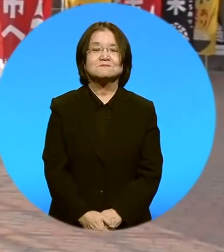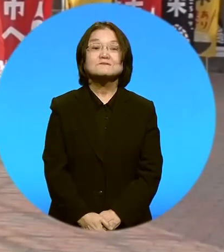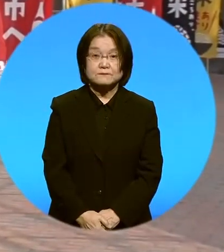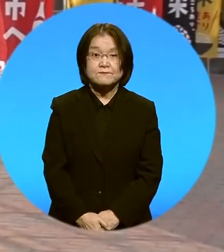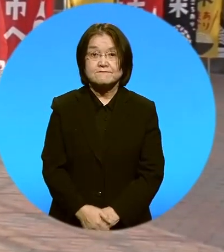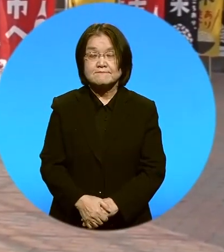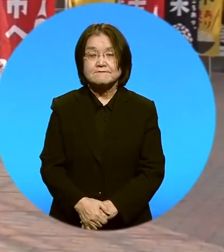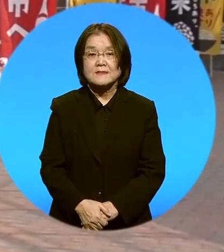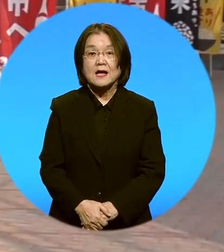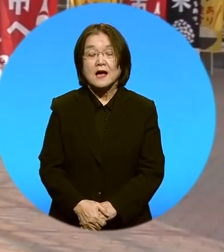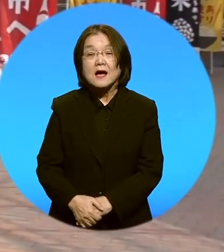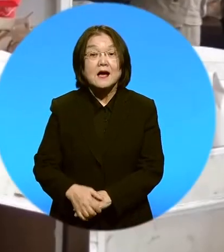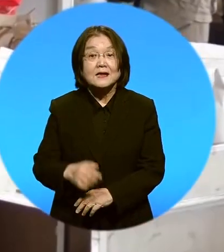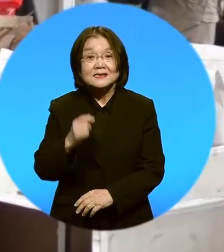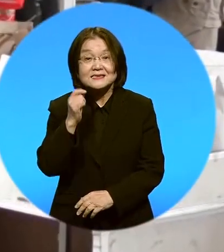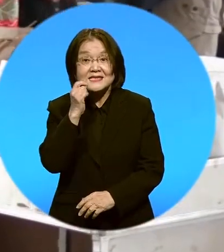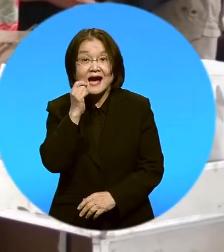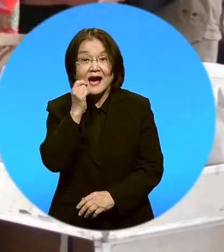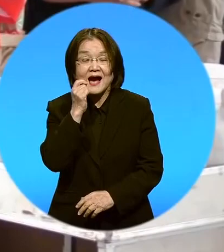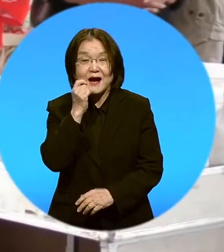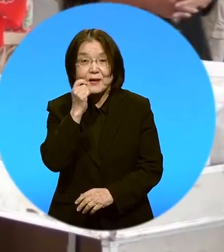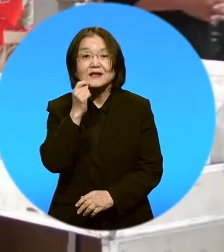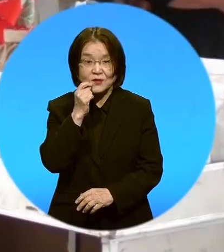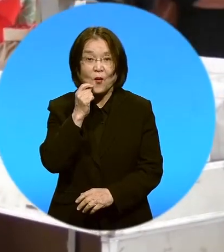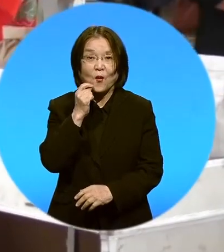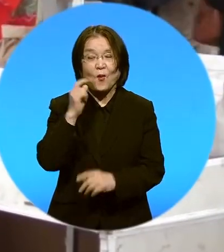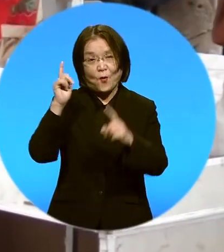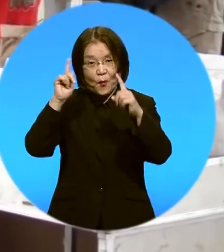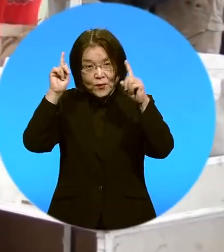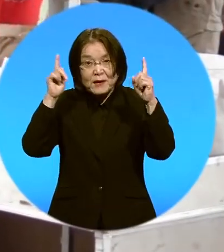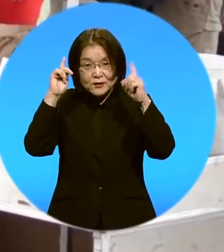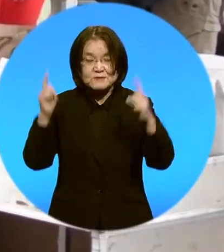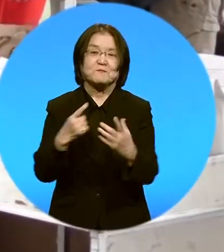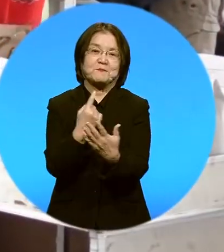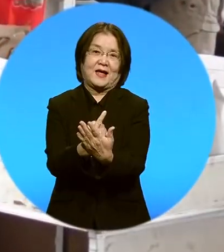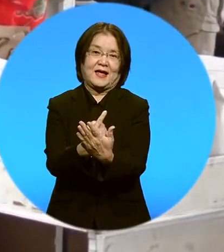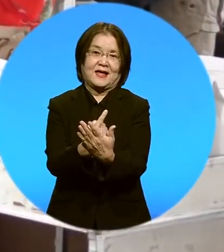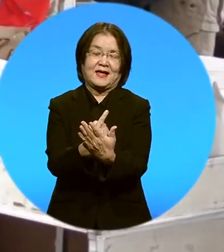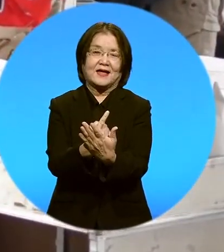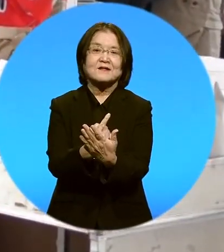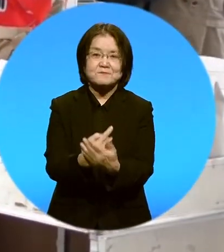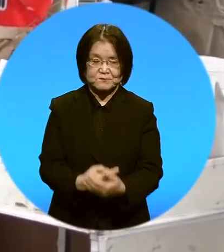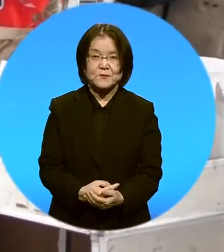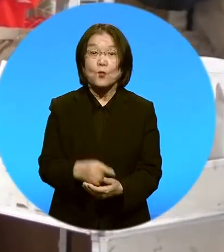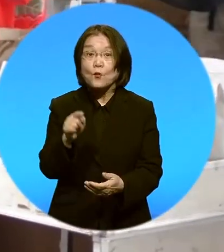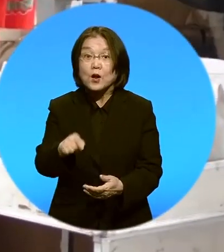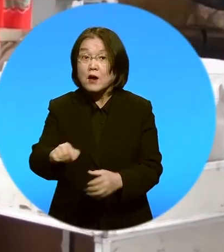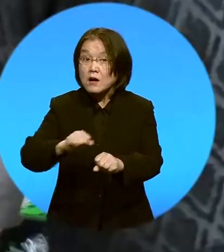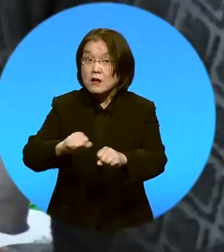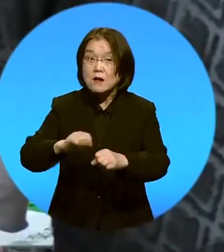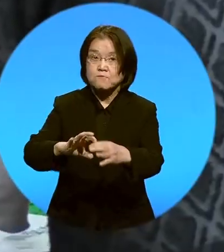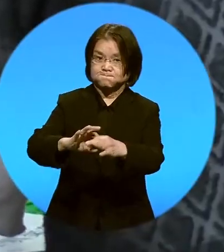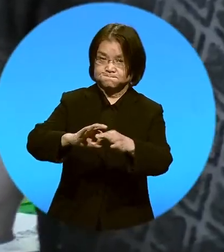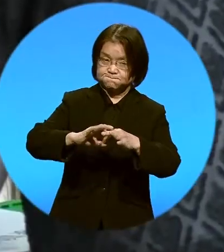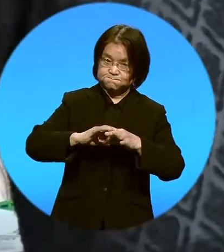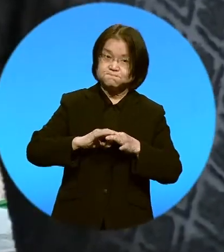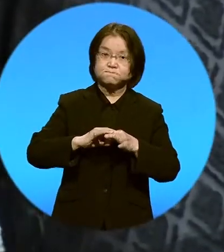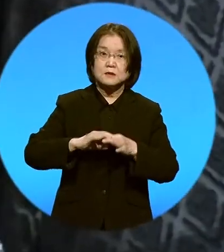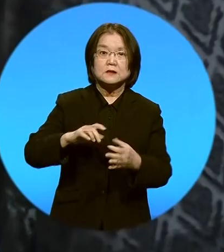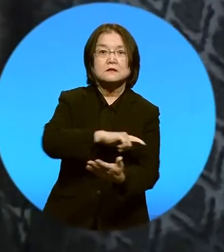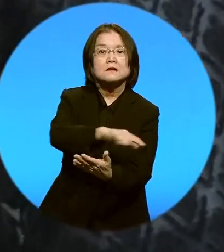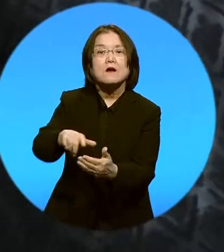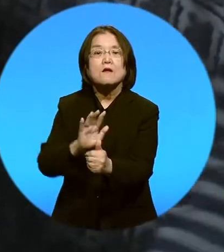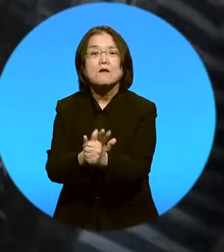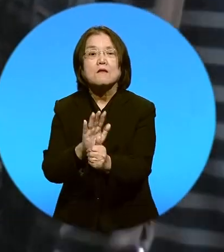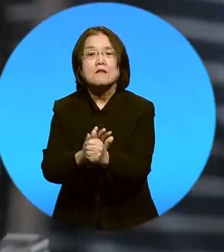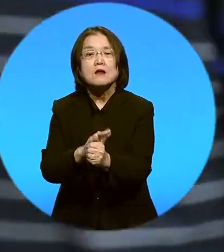さらに伊佐米の PR をするためにイベントにも参加。これらの活動を通して地域に貢